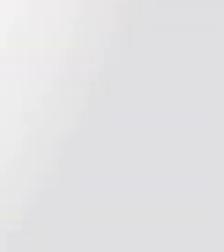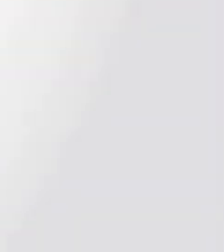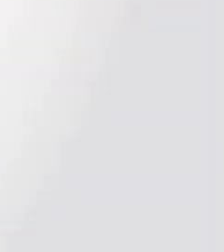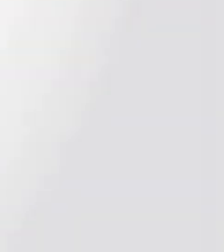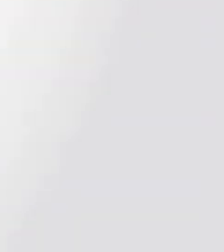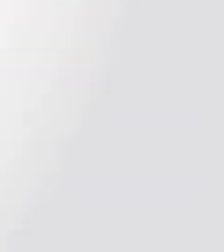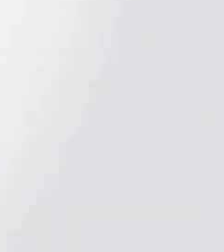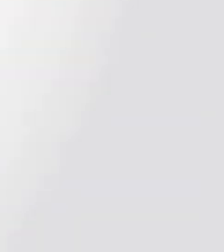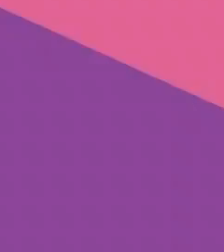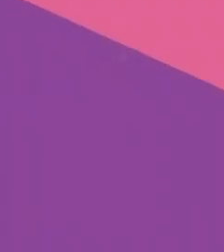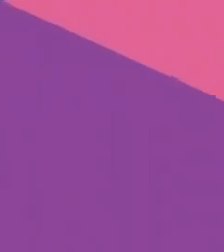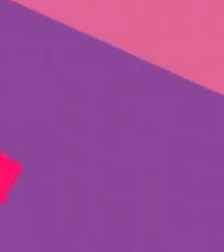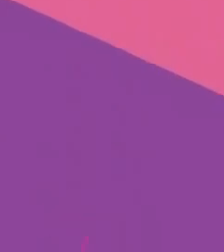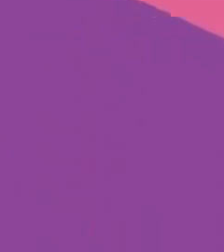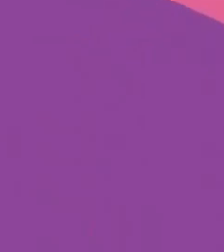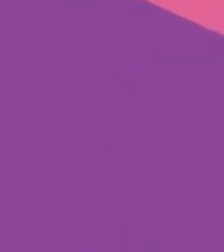the KPM.